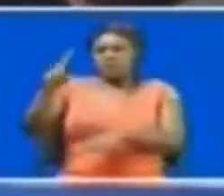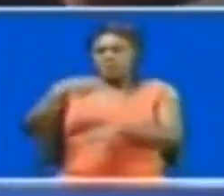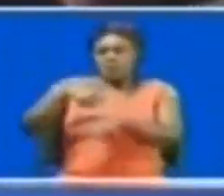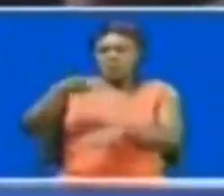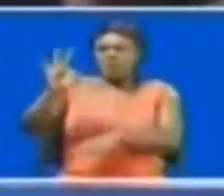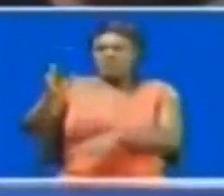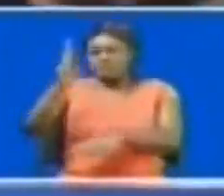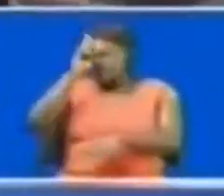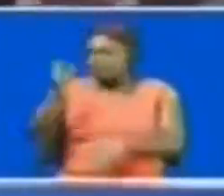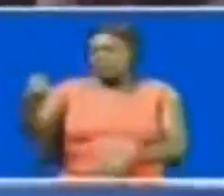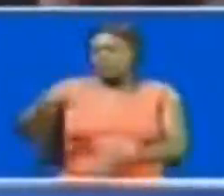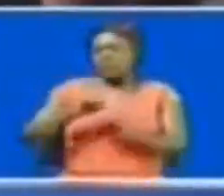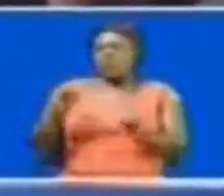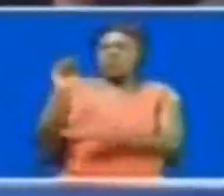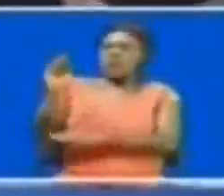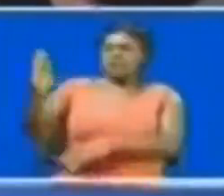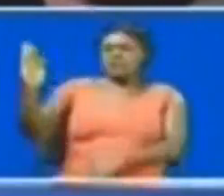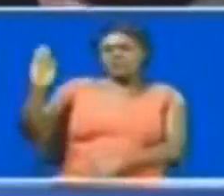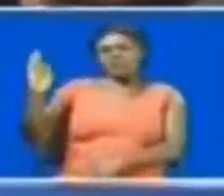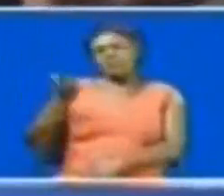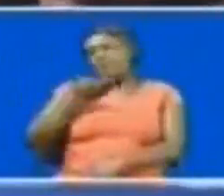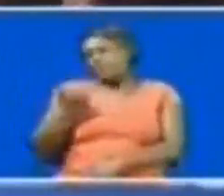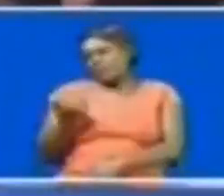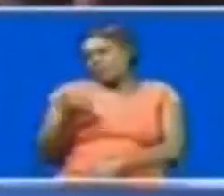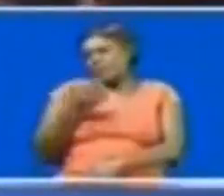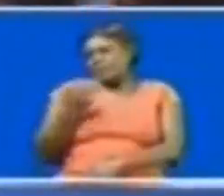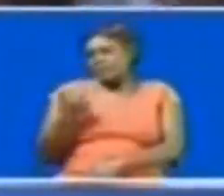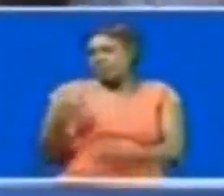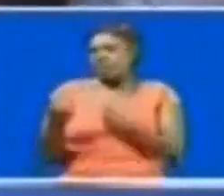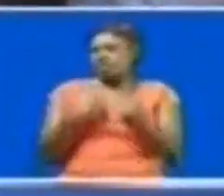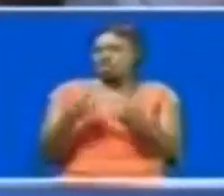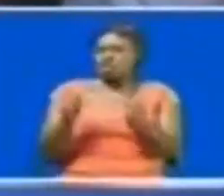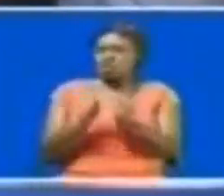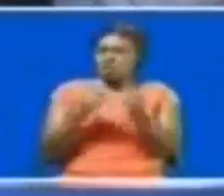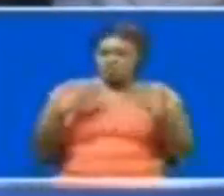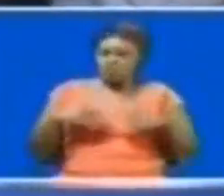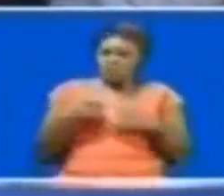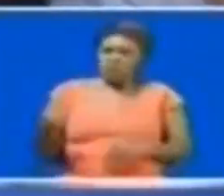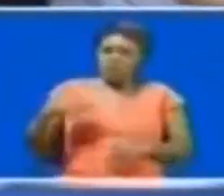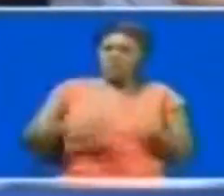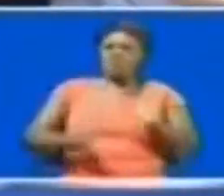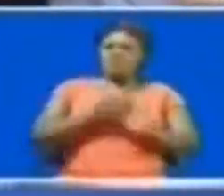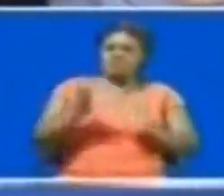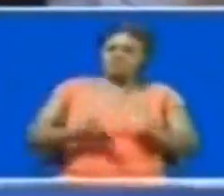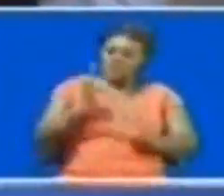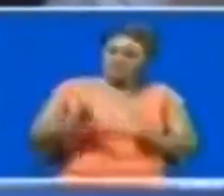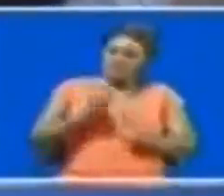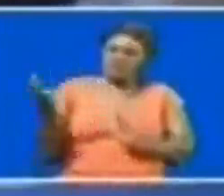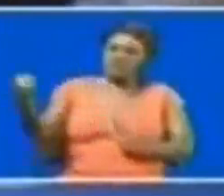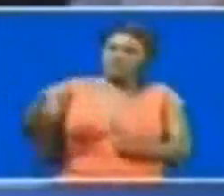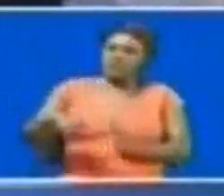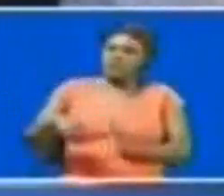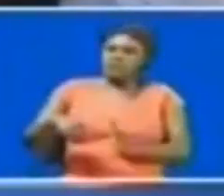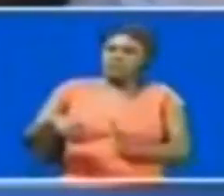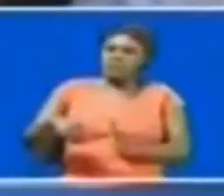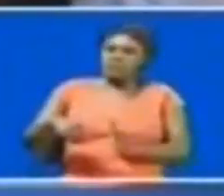bila polisi kufika. Kwa hivyo tunauliza hata security yetu, tafadhali MCA, kuongea na hao watu waitike kwa vitu tafadhali. Wakiitwa wajaribu kuitika